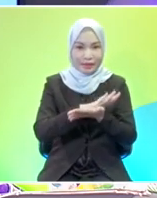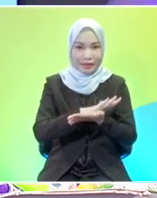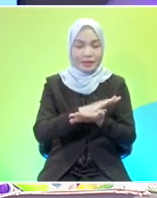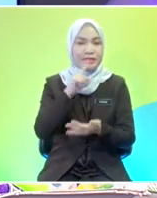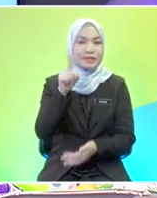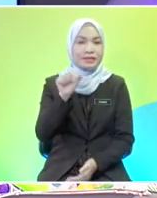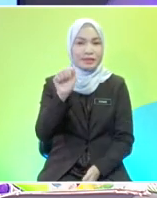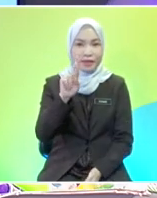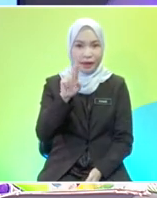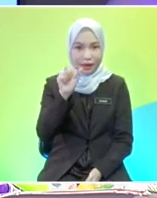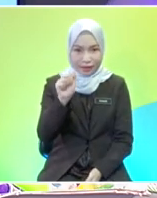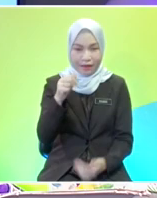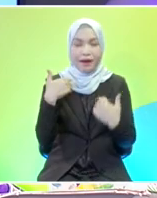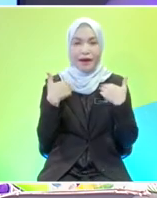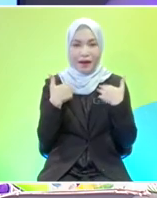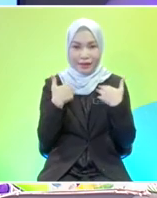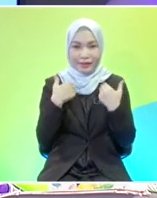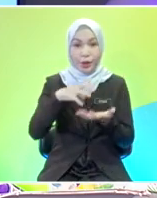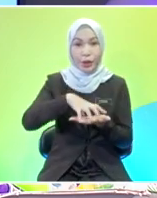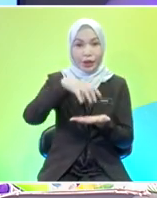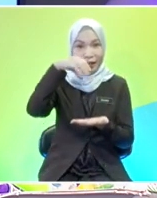seorang murid perempuan